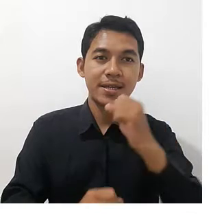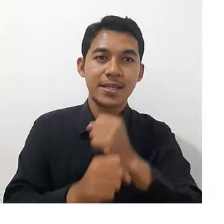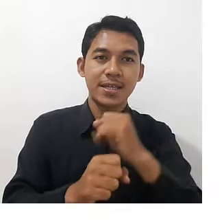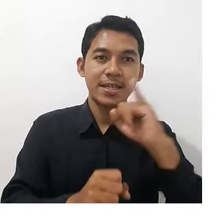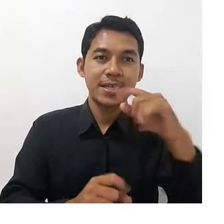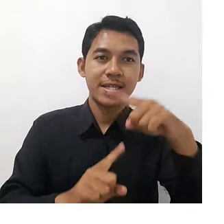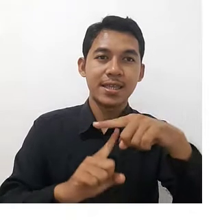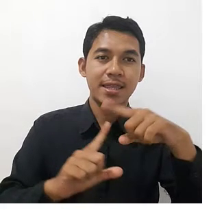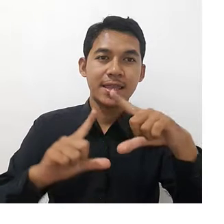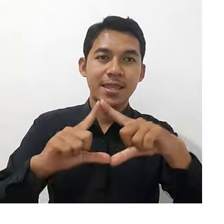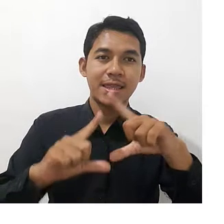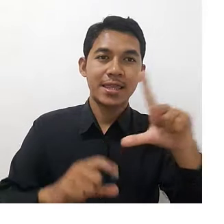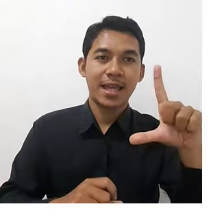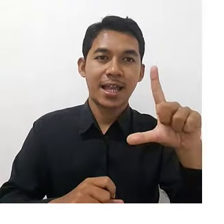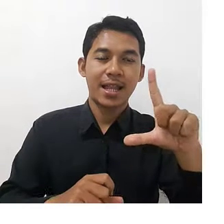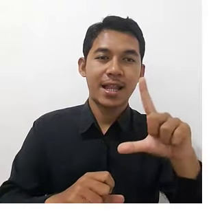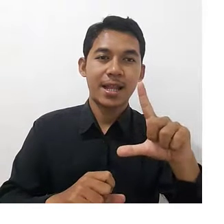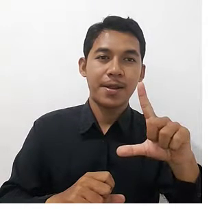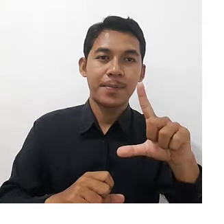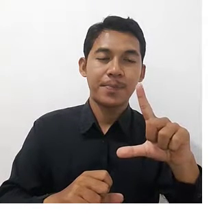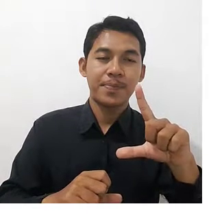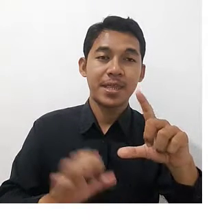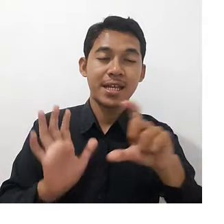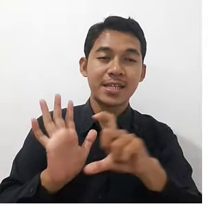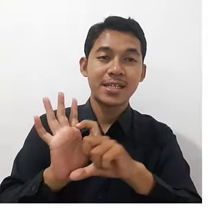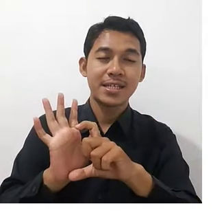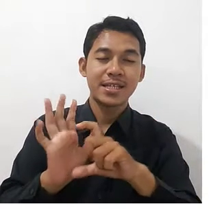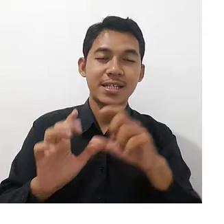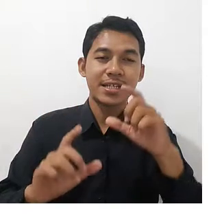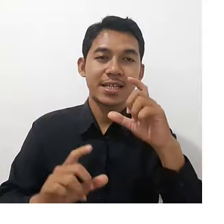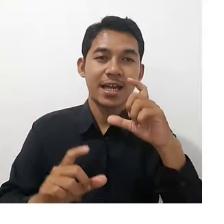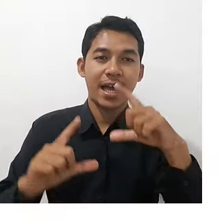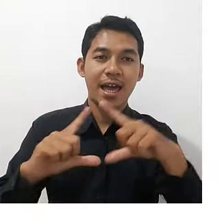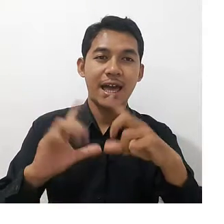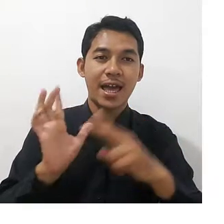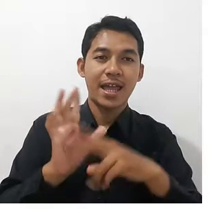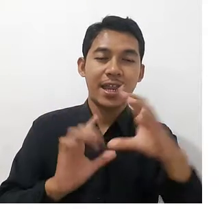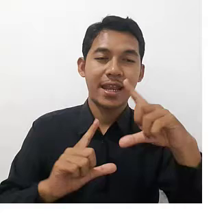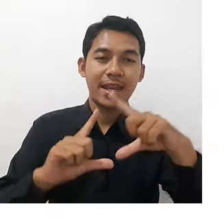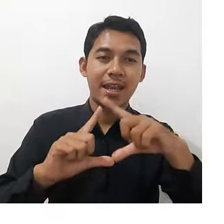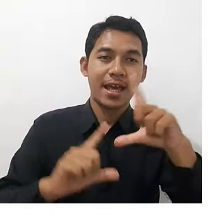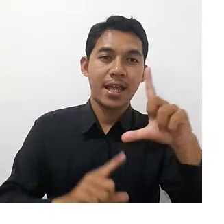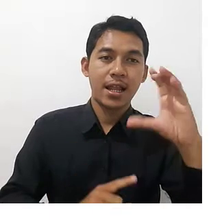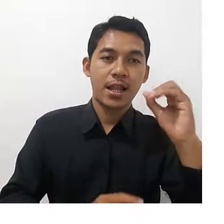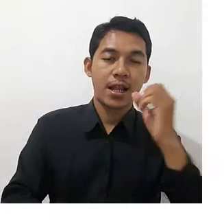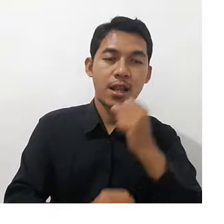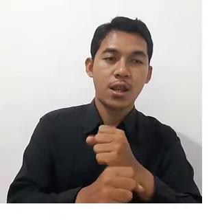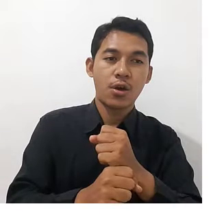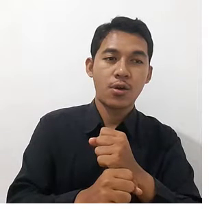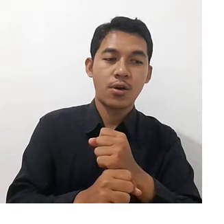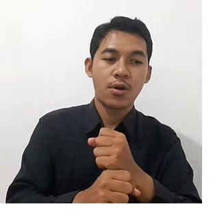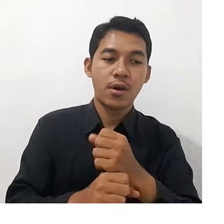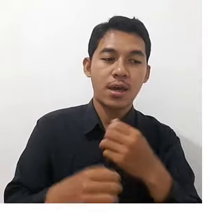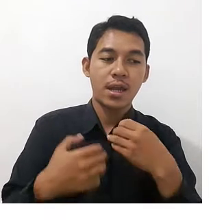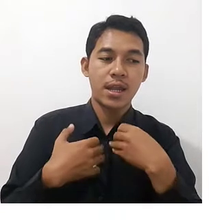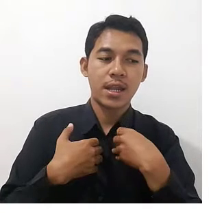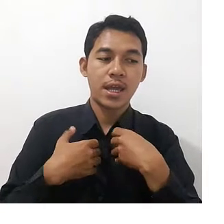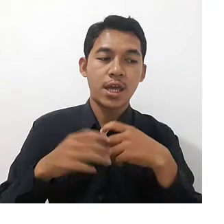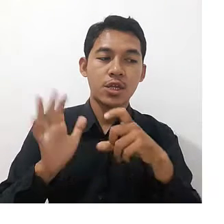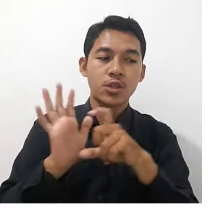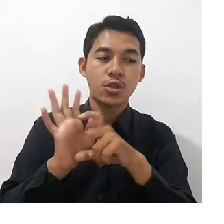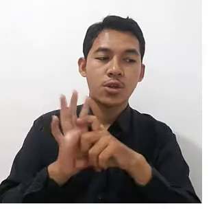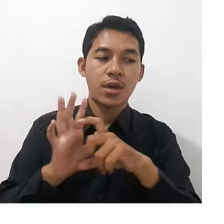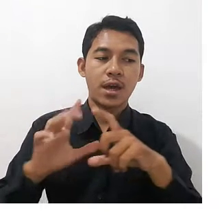sinyal kontinu. Nah, ciri sinyal analog tuh kayak gini. Nah, ini kan misalkan ini amplitude ya, yang ini T-nya ya